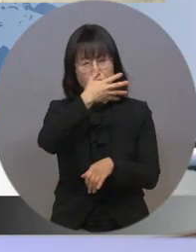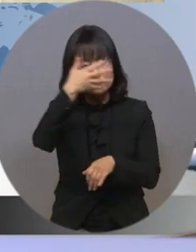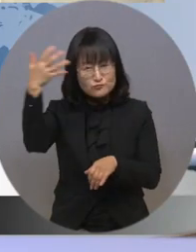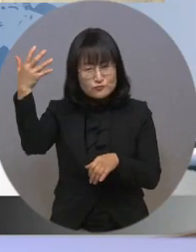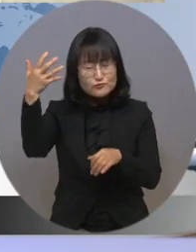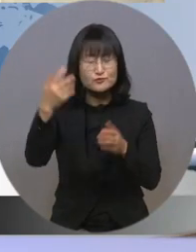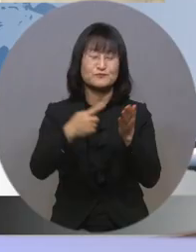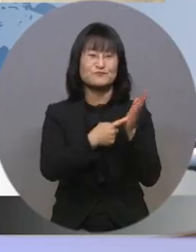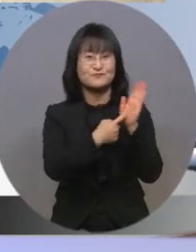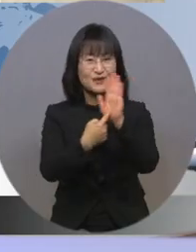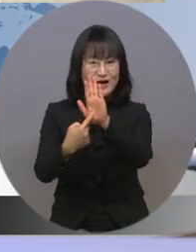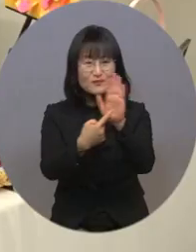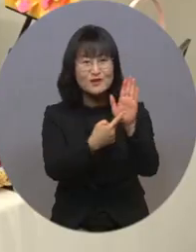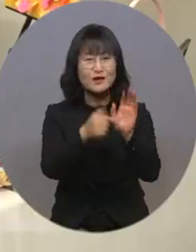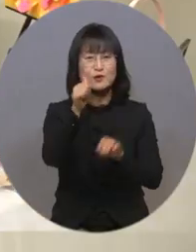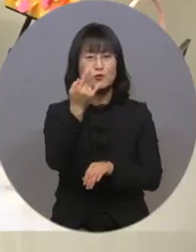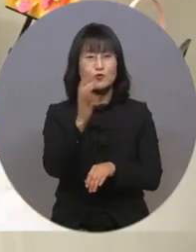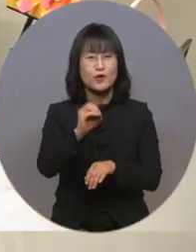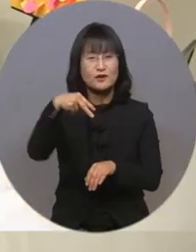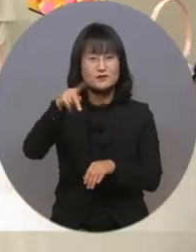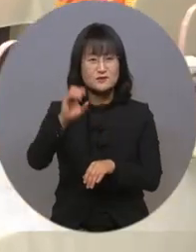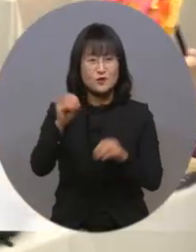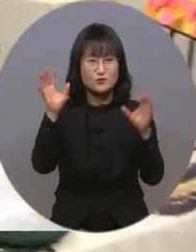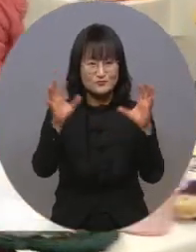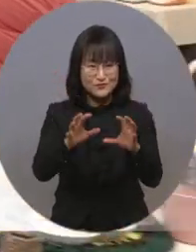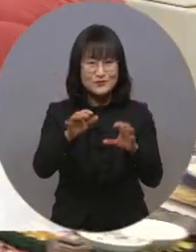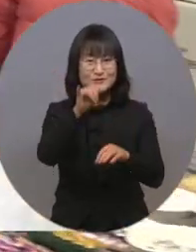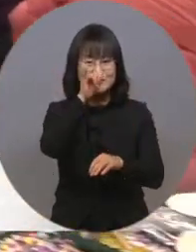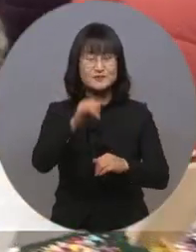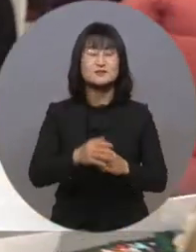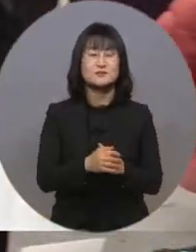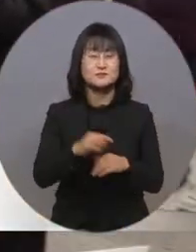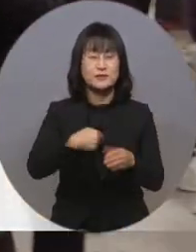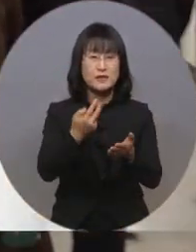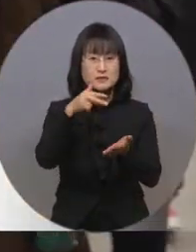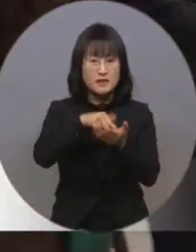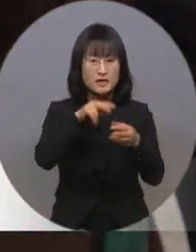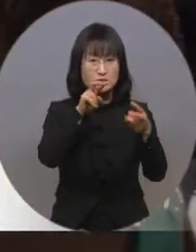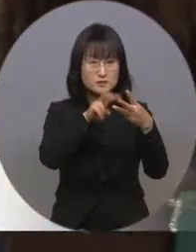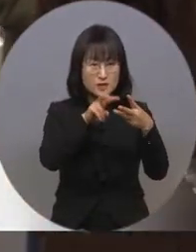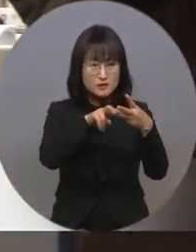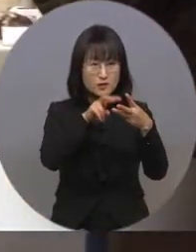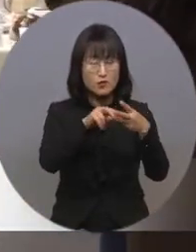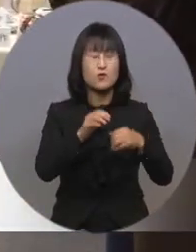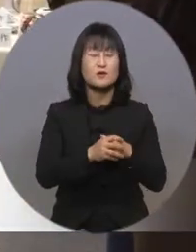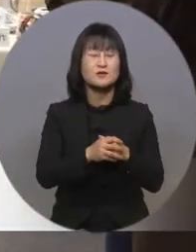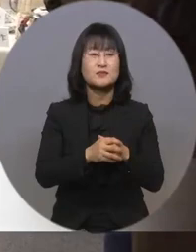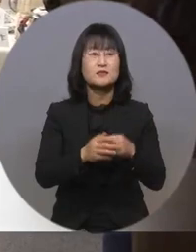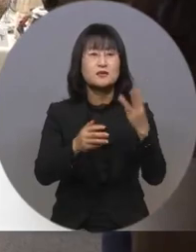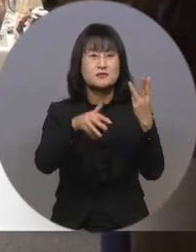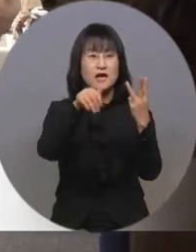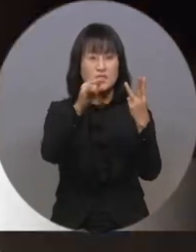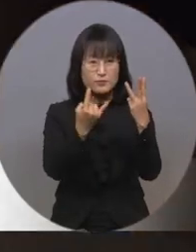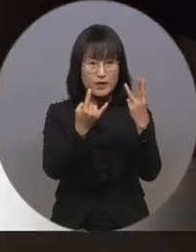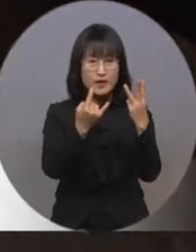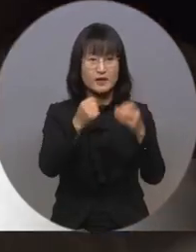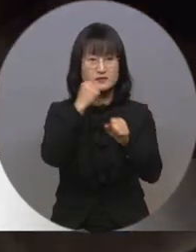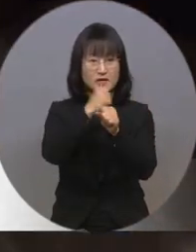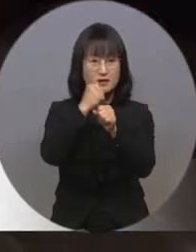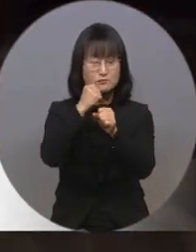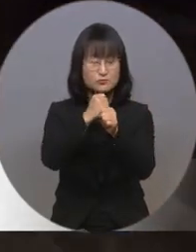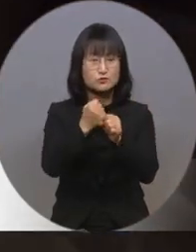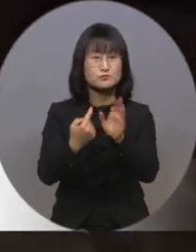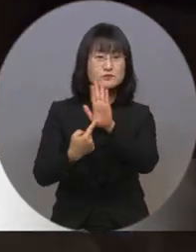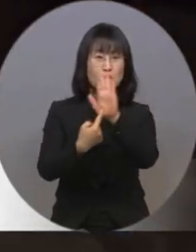횡성에 마련됐습니다. 횡성군 지적장애인 자립지원센터에서 진행하는 제3회 작품 전시회 및 나눔